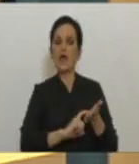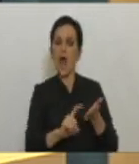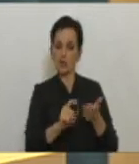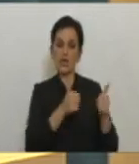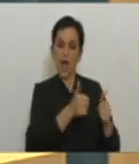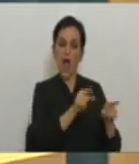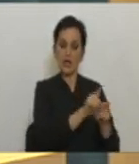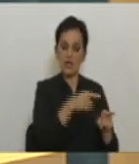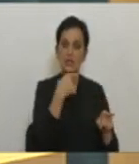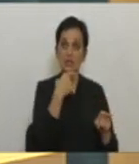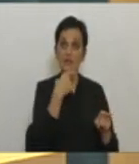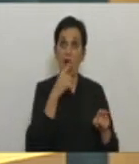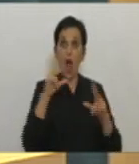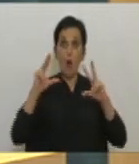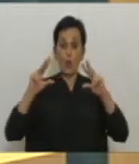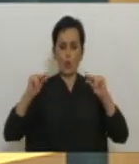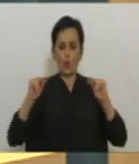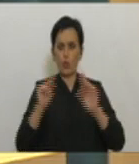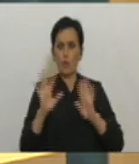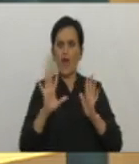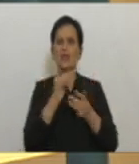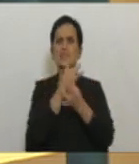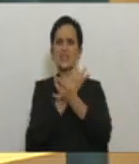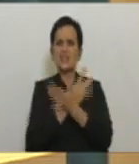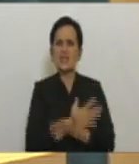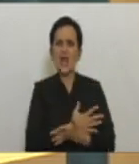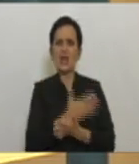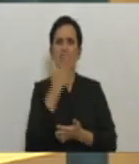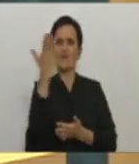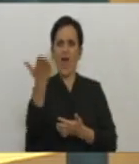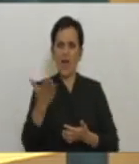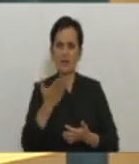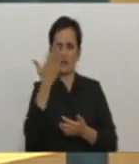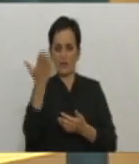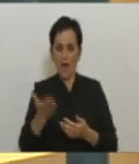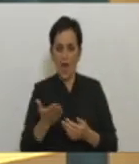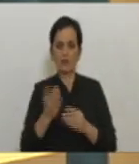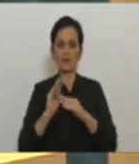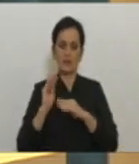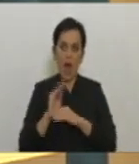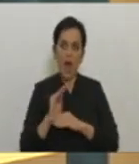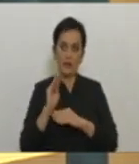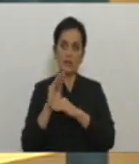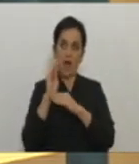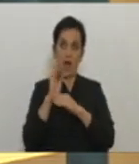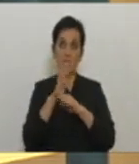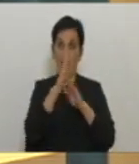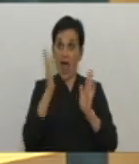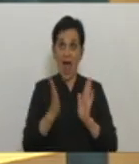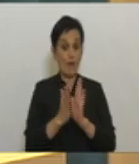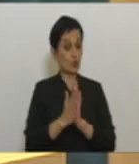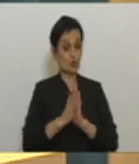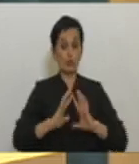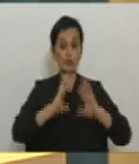კარგსაც მაგრამ უბედურება ხდება სიღარიბე თქვენ გამოიწვიეთ თქვენ გაზარდეთ რომ გეუბნებიან და აბსოლუტურად სხვა